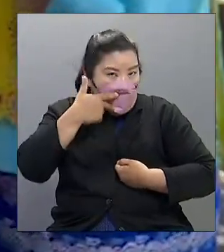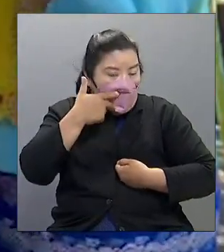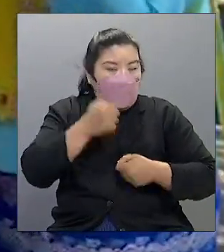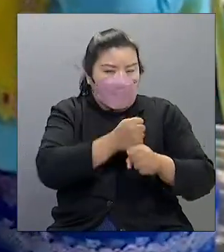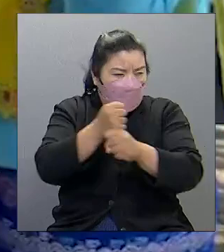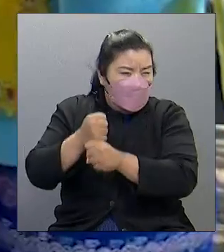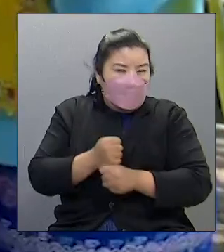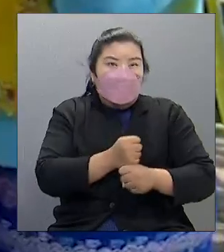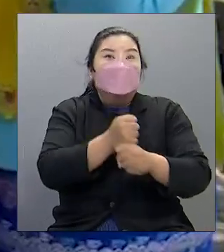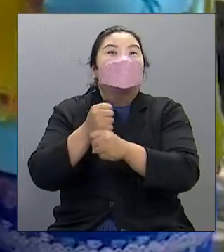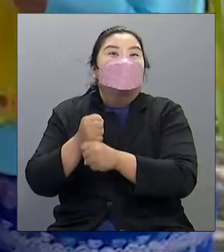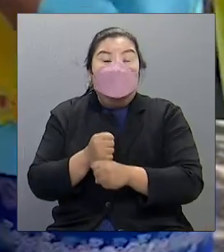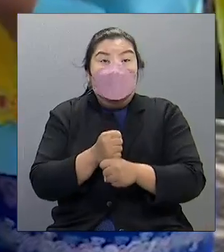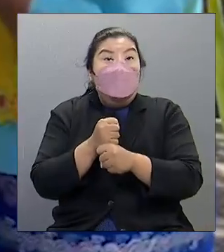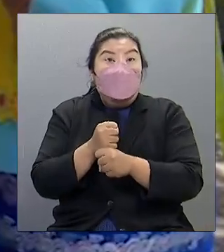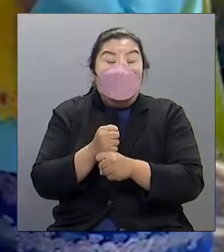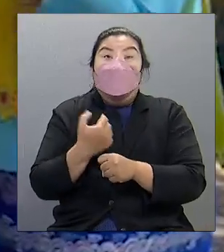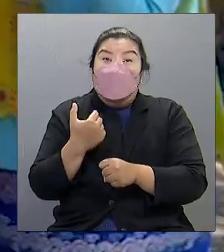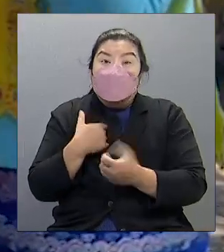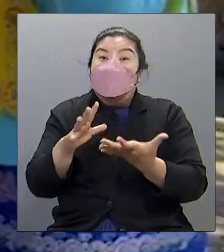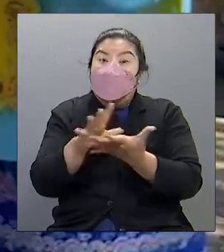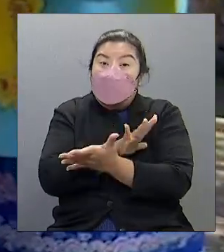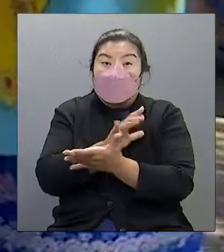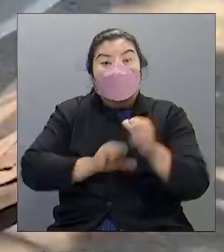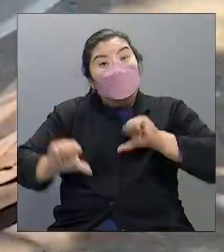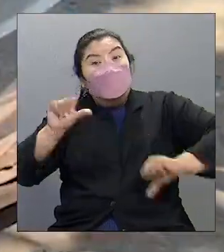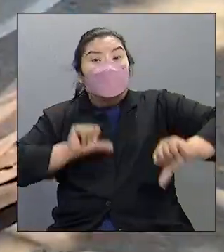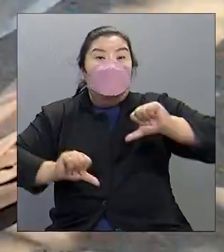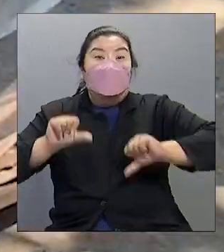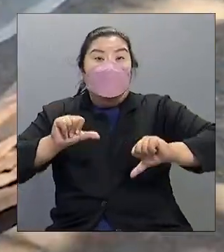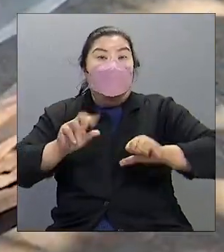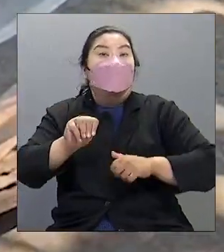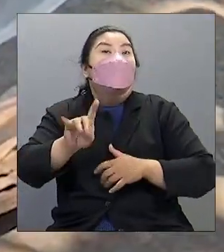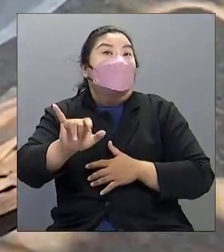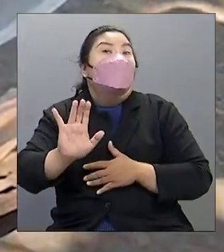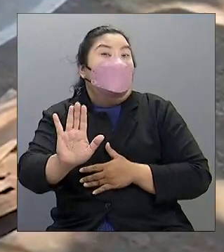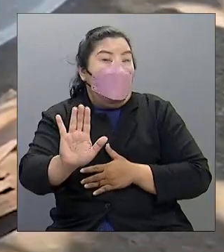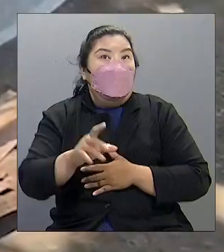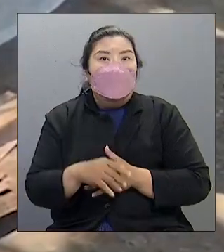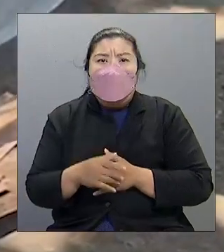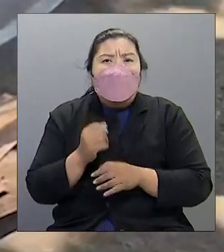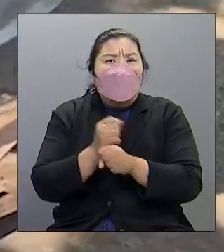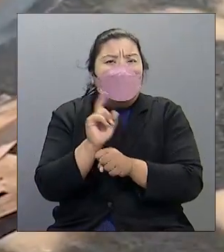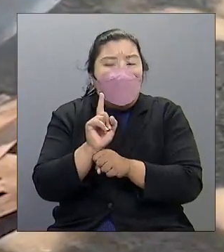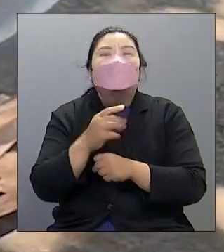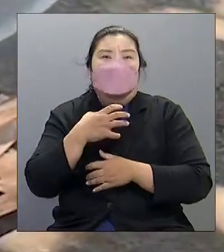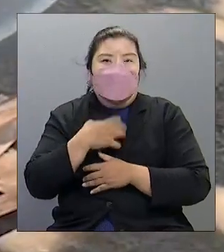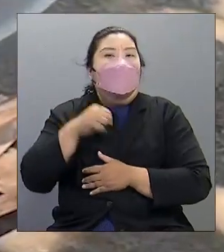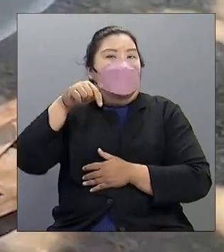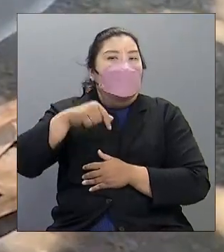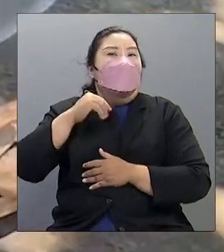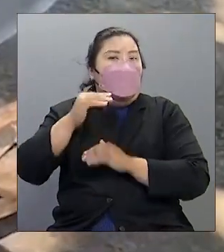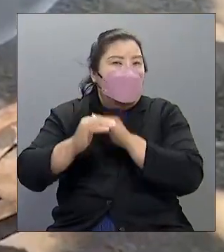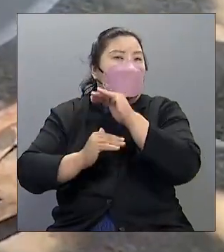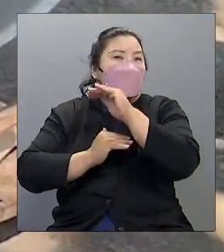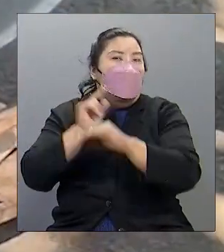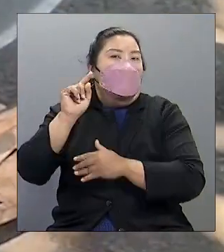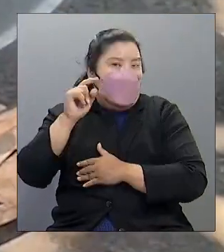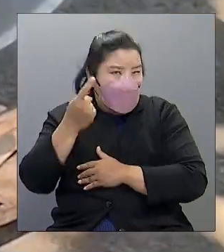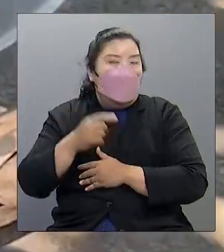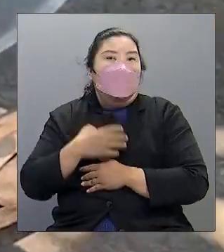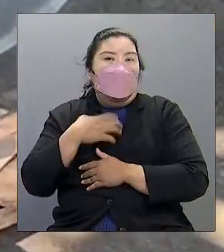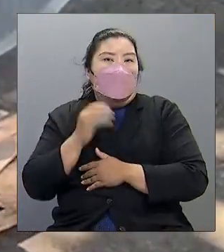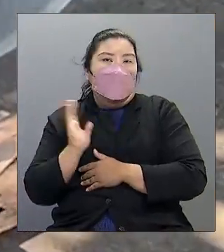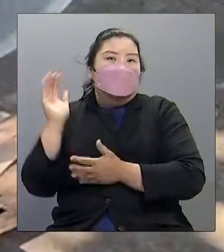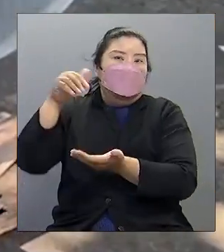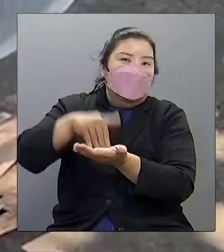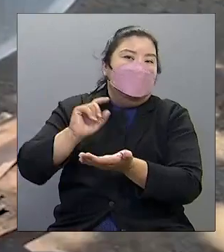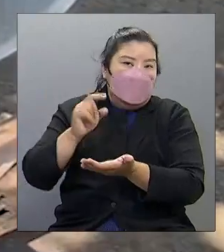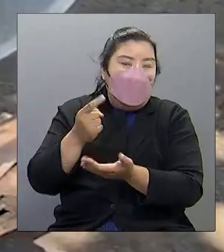w